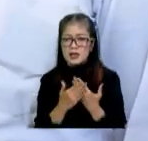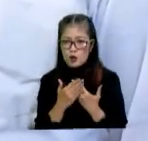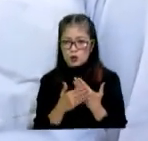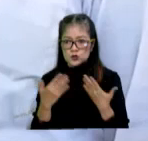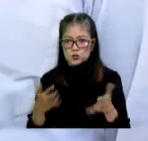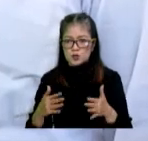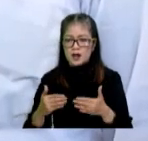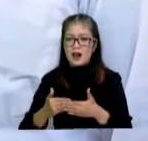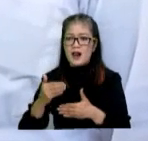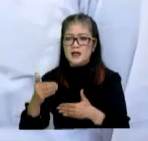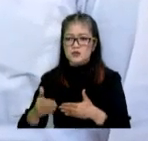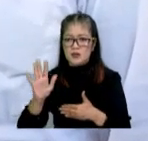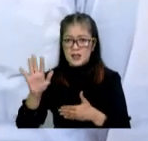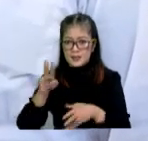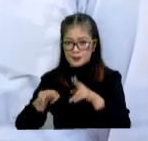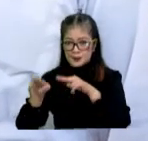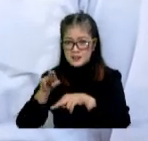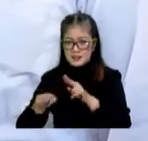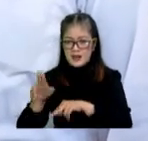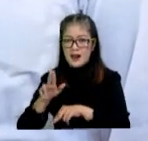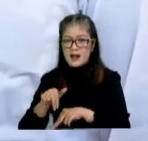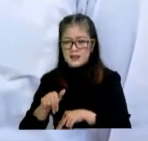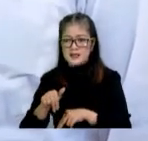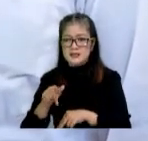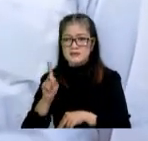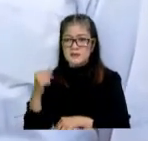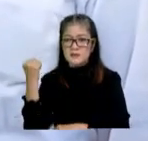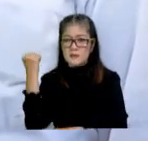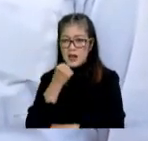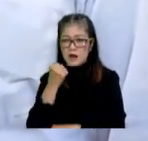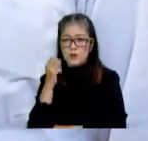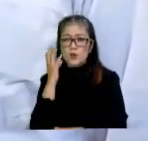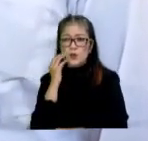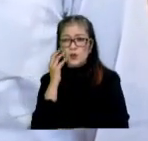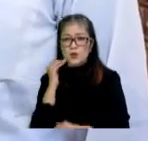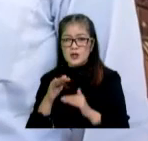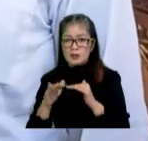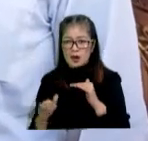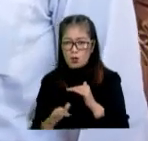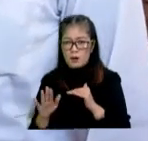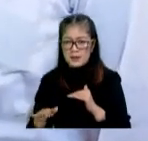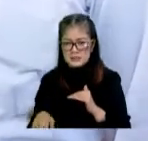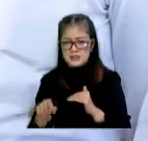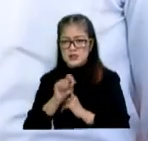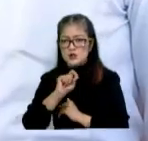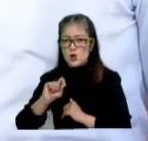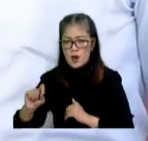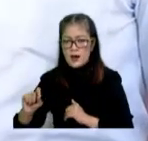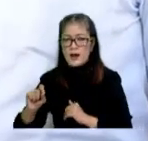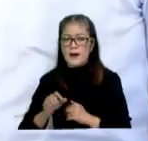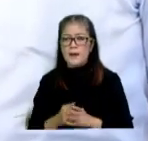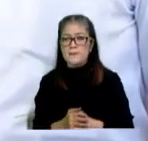akan mendalami. Nah, ini karena pelaku juga masih sekolah juga, masih SMA juga. Untuk